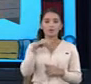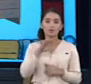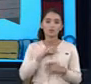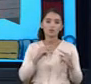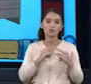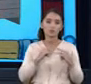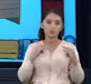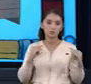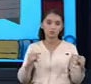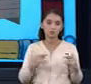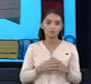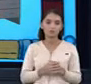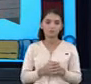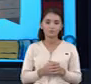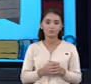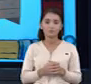Это стол.